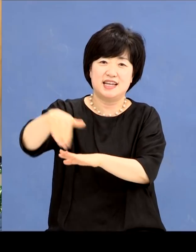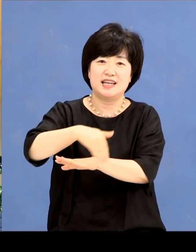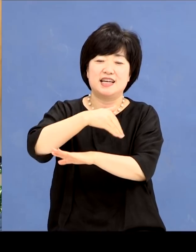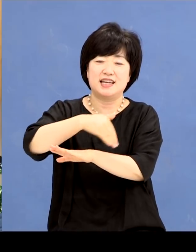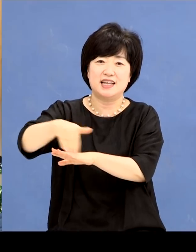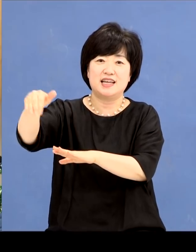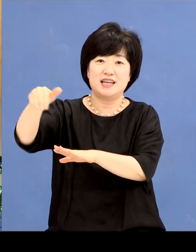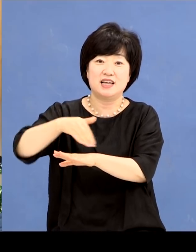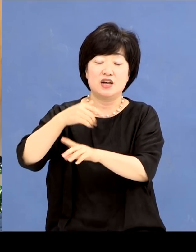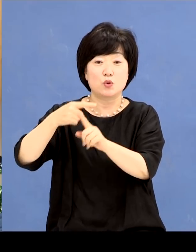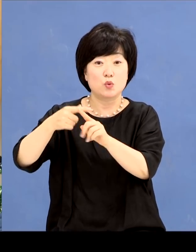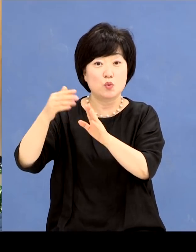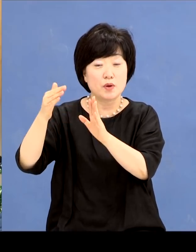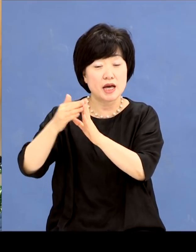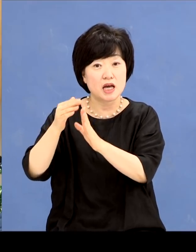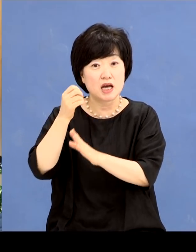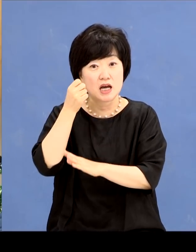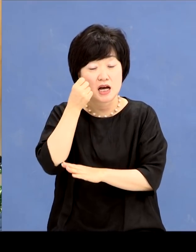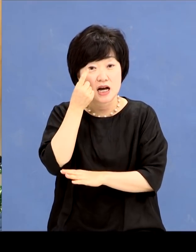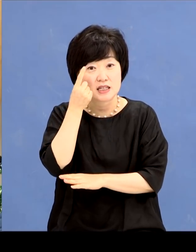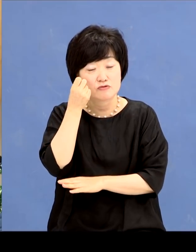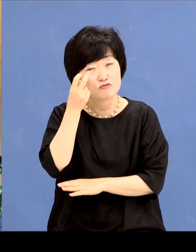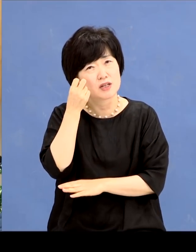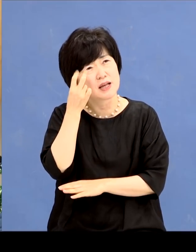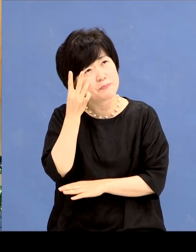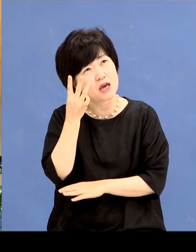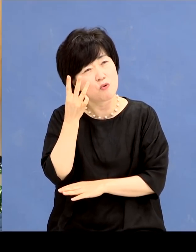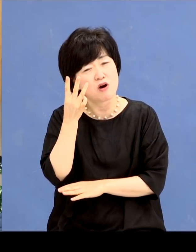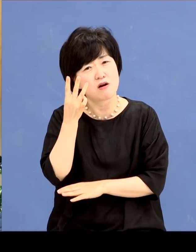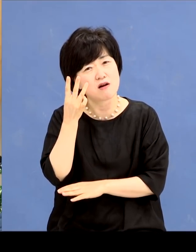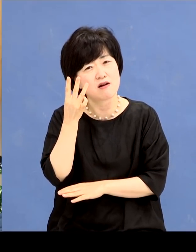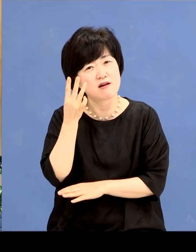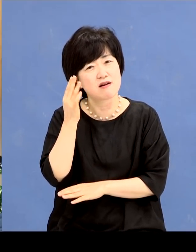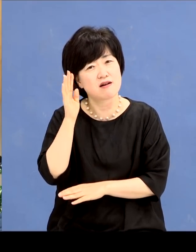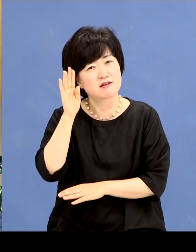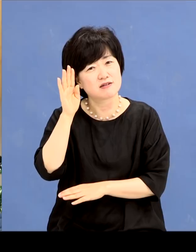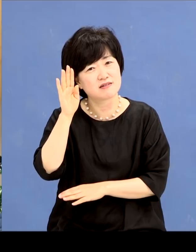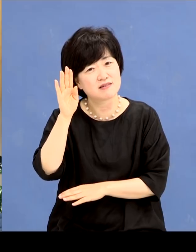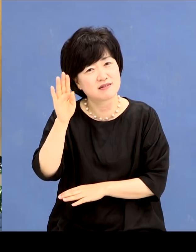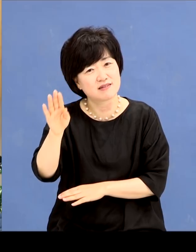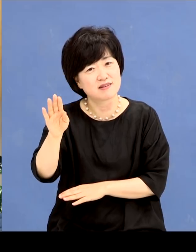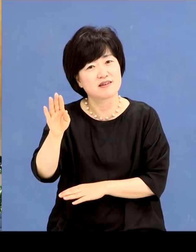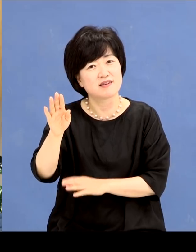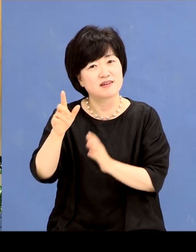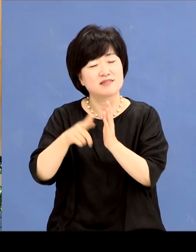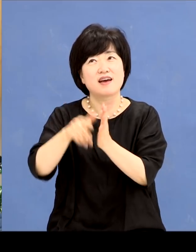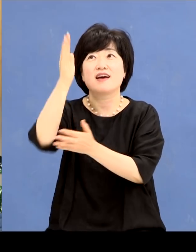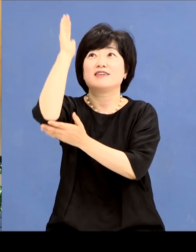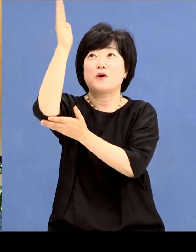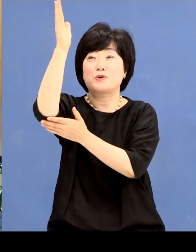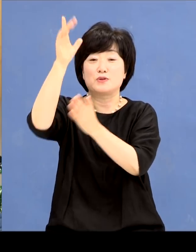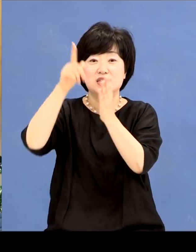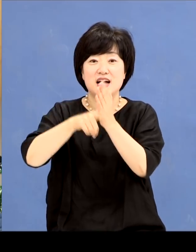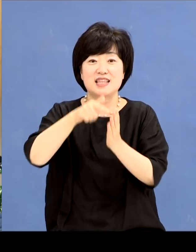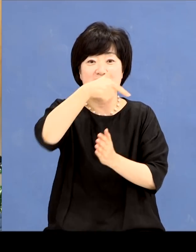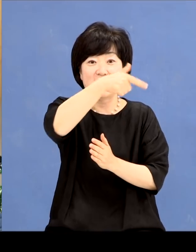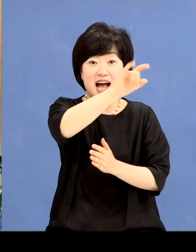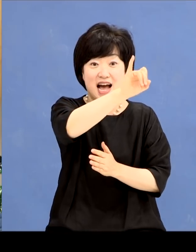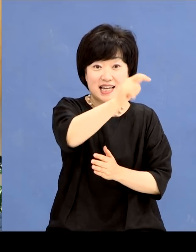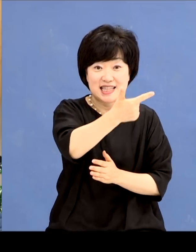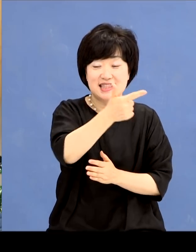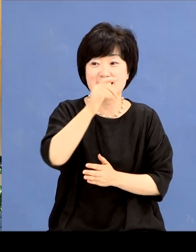다녔으니까 이제 교회에서 한 3개월쯤 되던 때였던 것 같아요. 이제 설교 시간에 가인과 아벨에